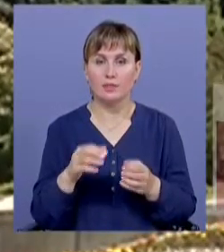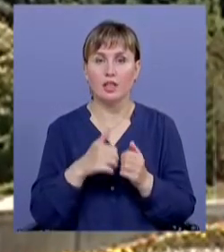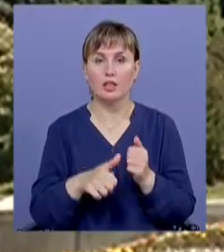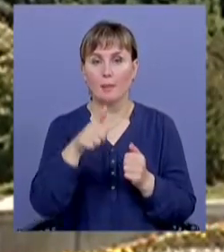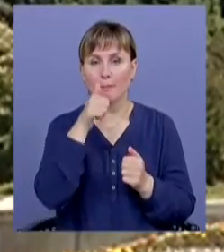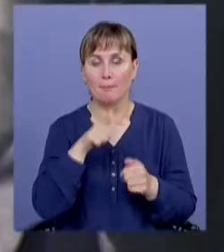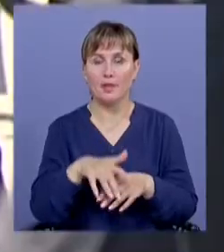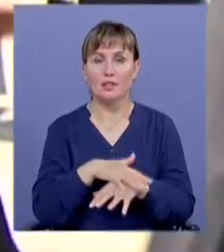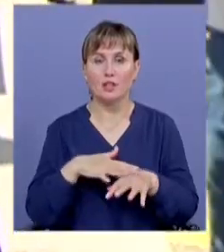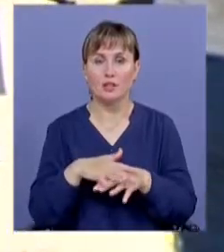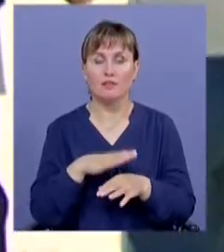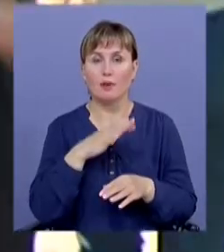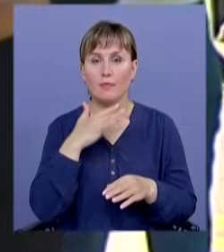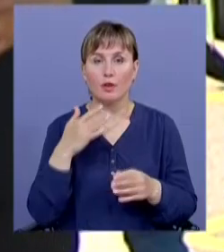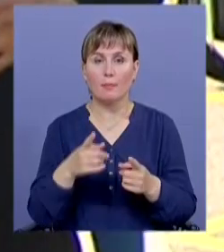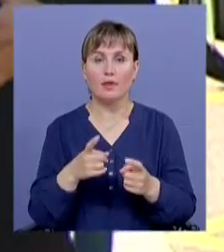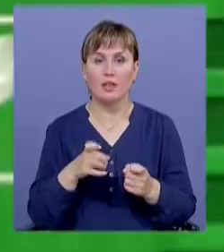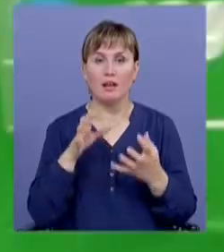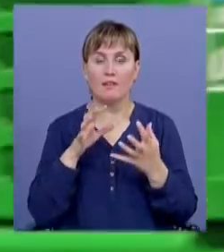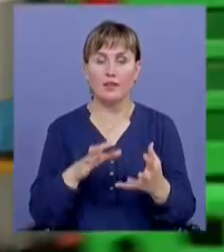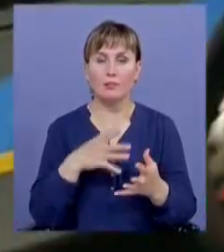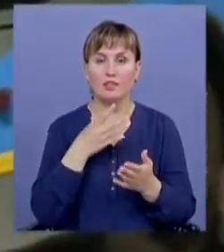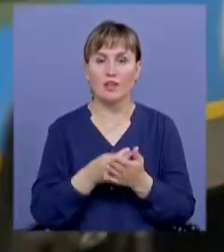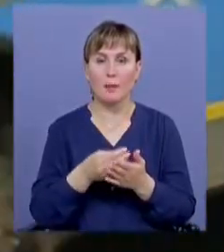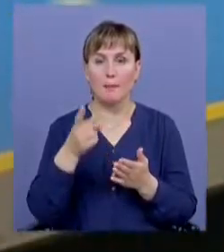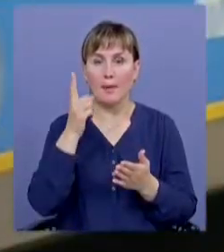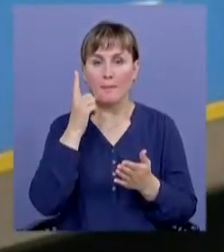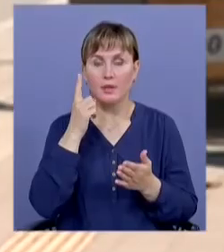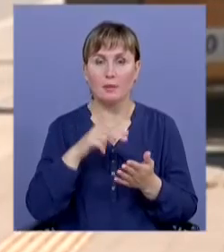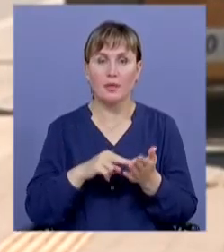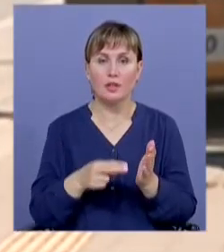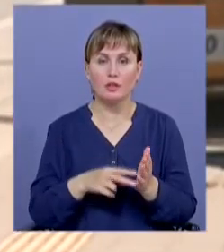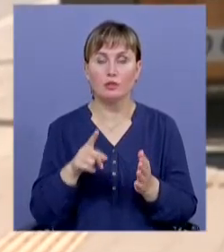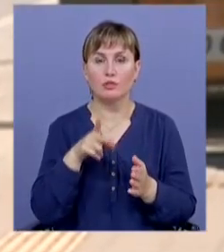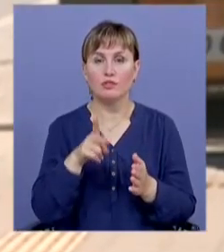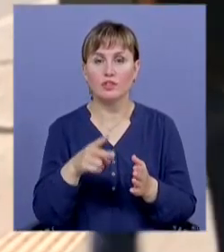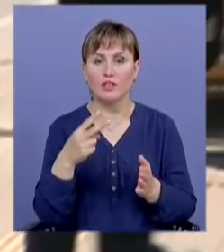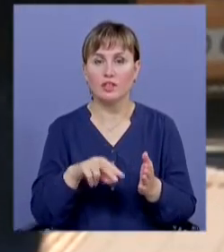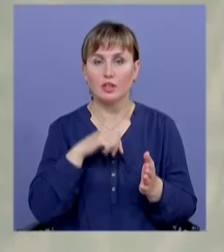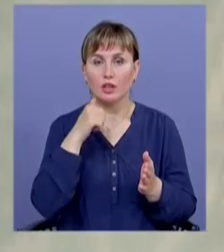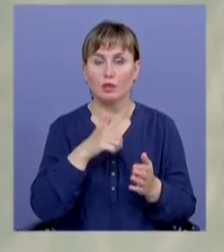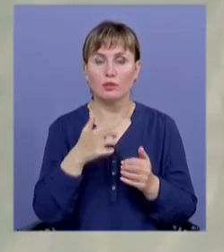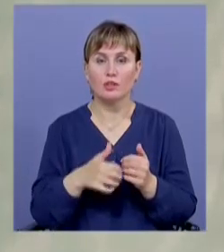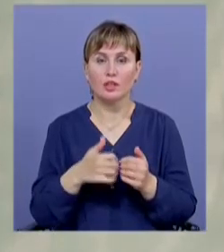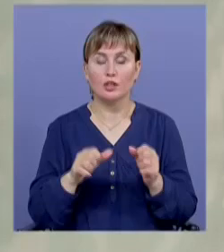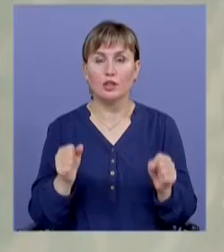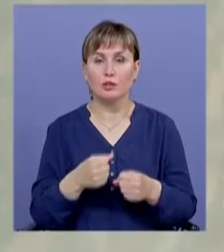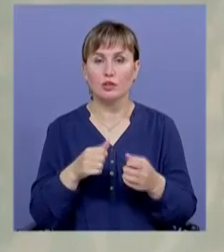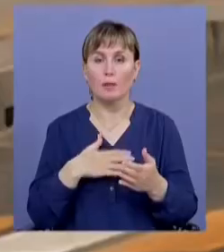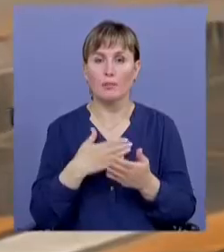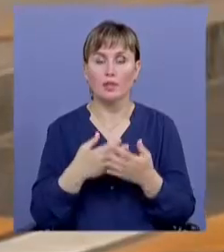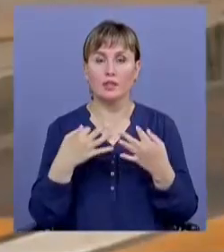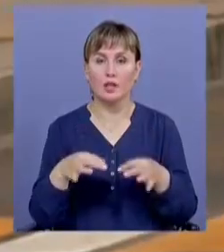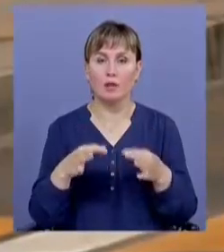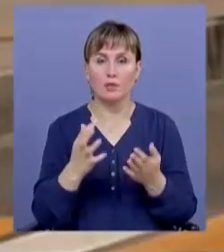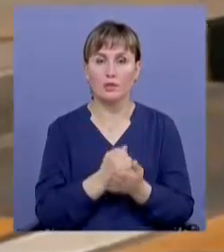ежемесячно пассажиропотока. Во многом привлекают автобусы своей мобильностью. Планировалось, что в 2020 году средняя скорость общественного